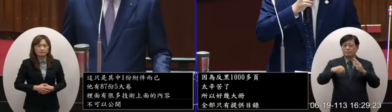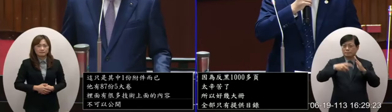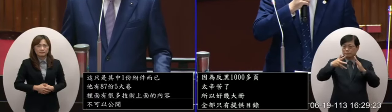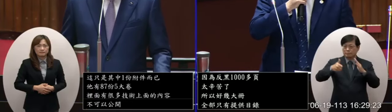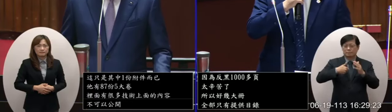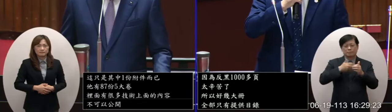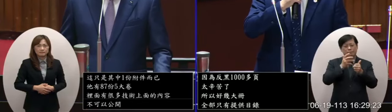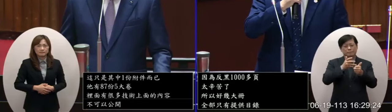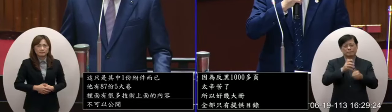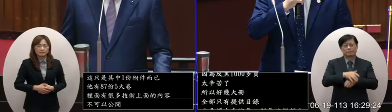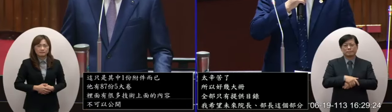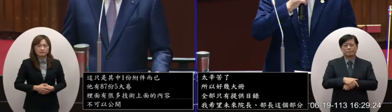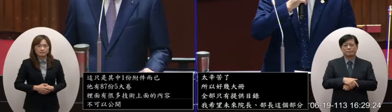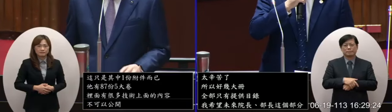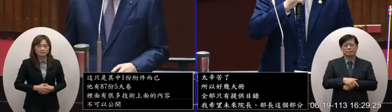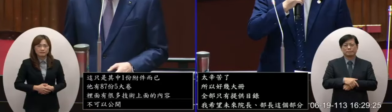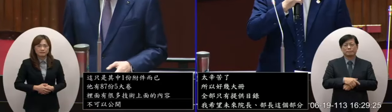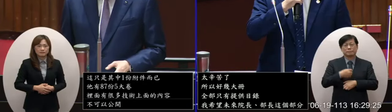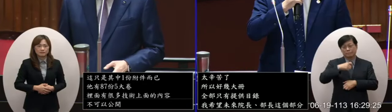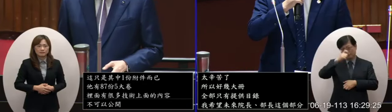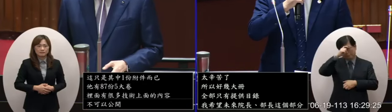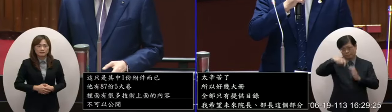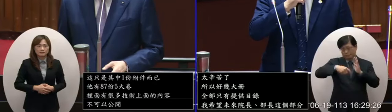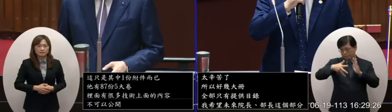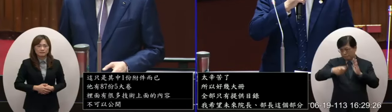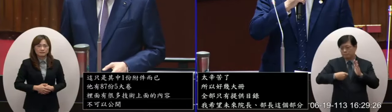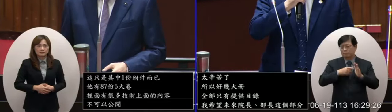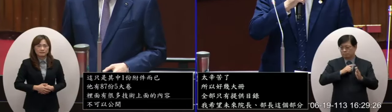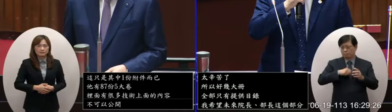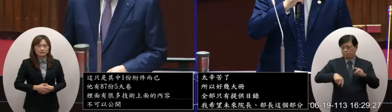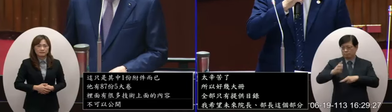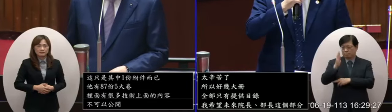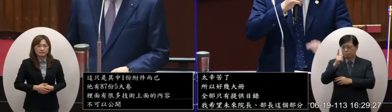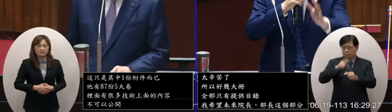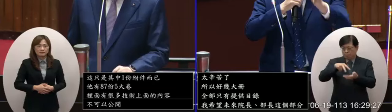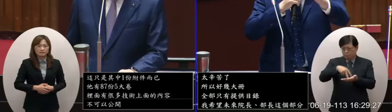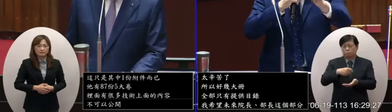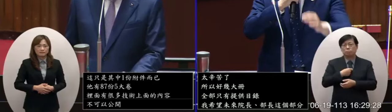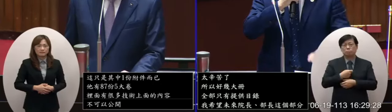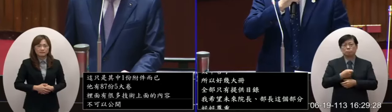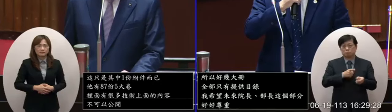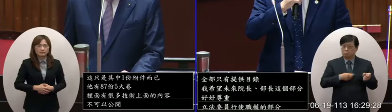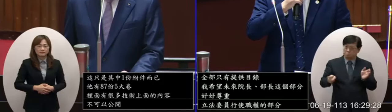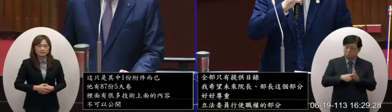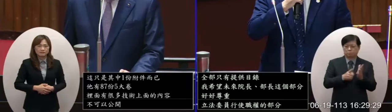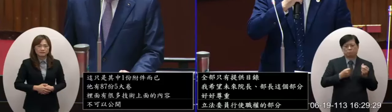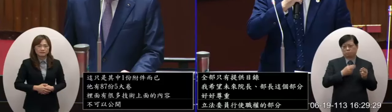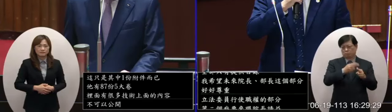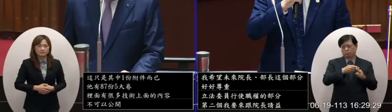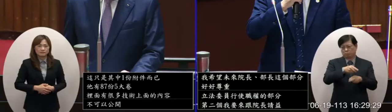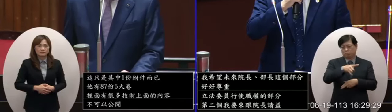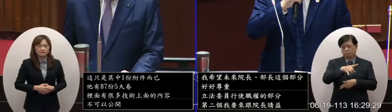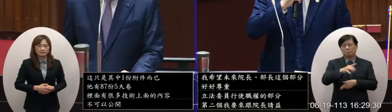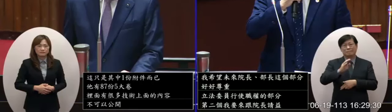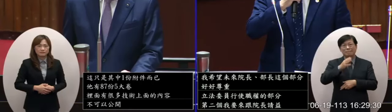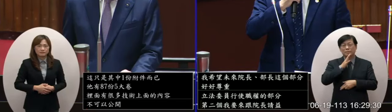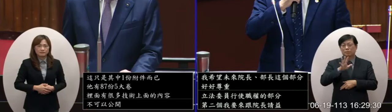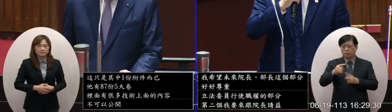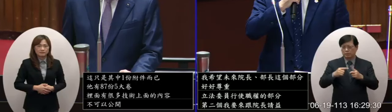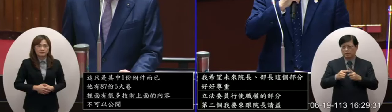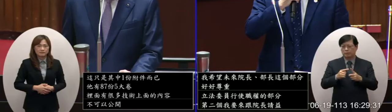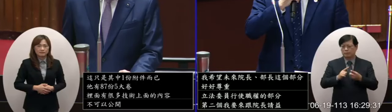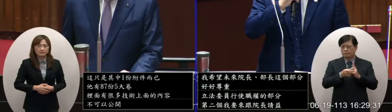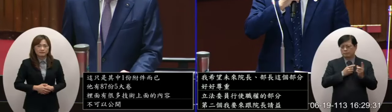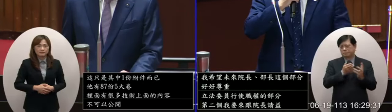长请益啊，就是说我希望院长要保持行政中立。我相信你一直保持行政中立，可是我相信一直有人